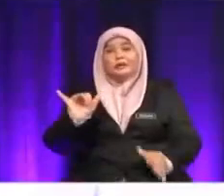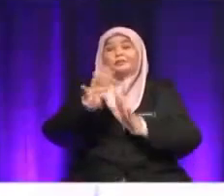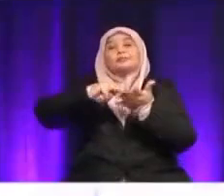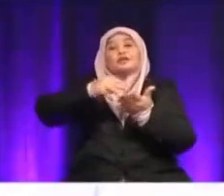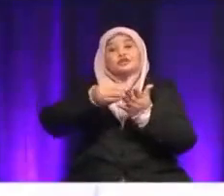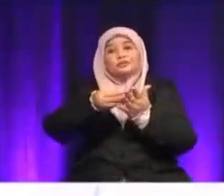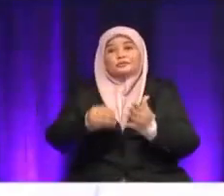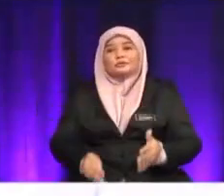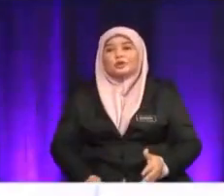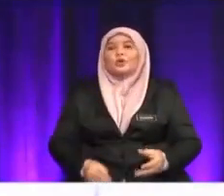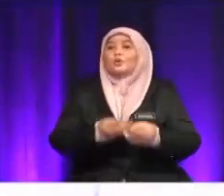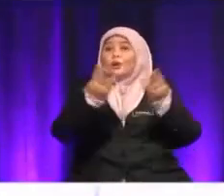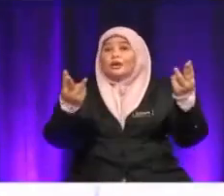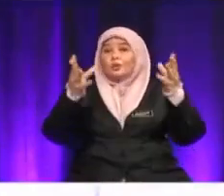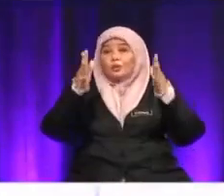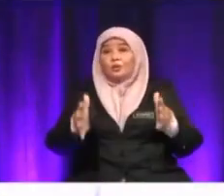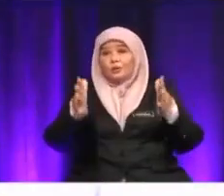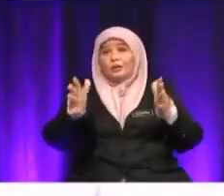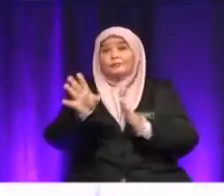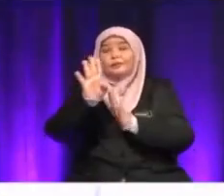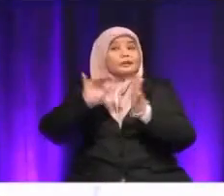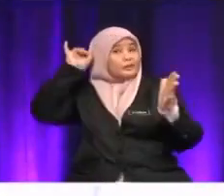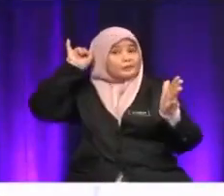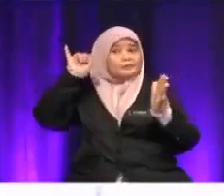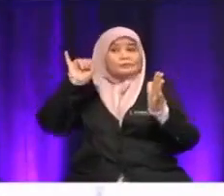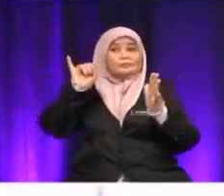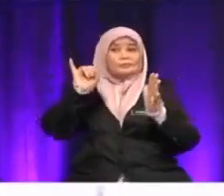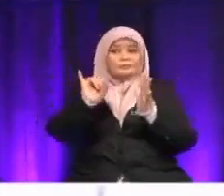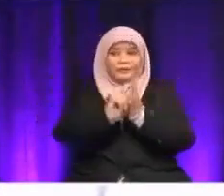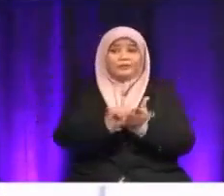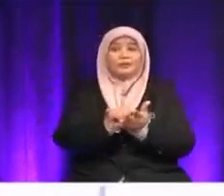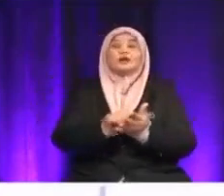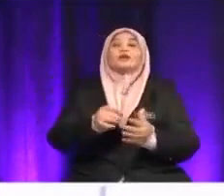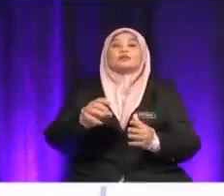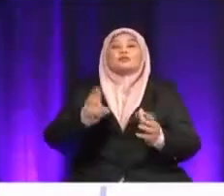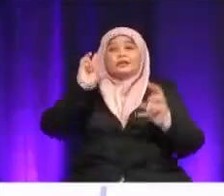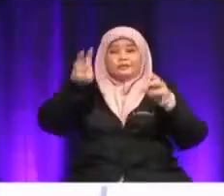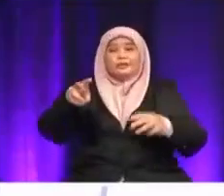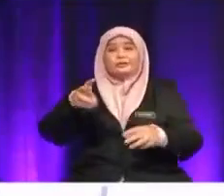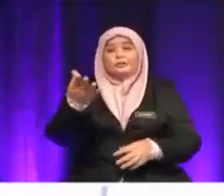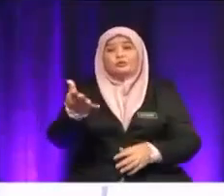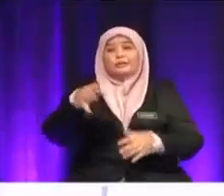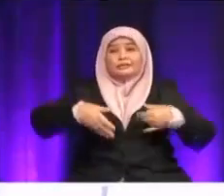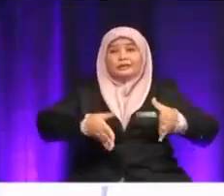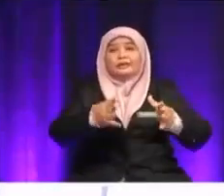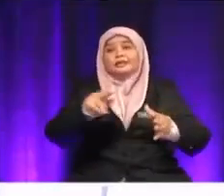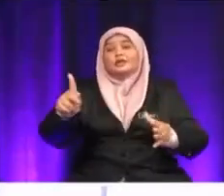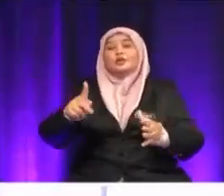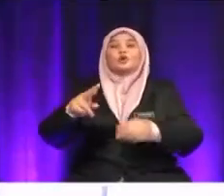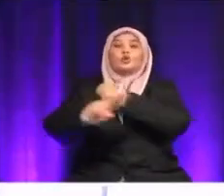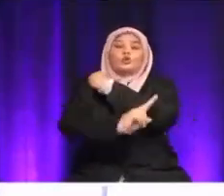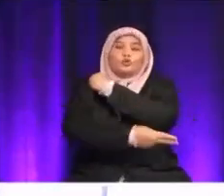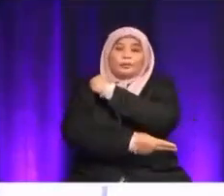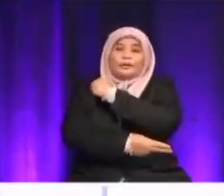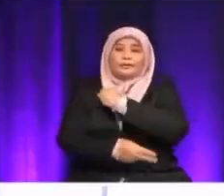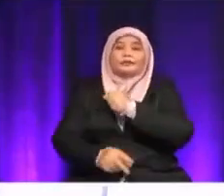bermaksud, wahai orang-orang yang beriman, diwajibkan kamu menjalankan hukuman qisas,